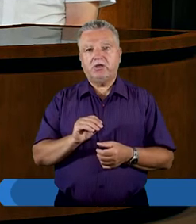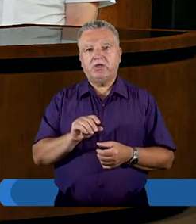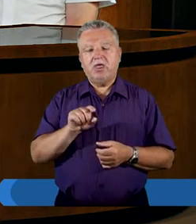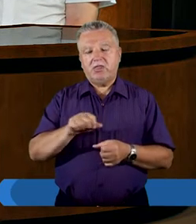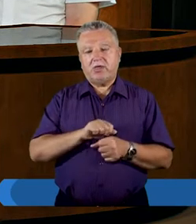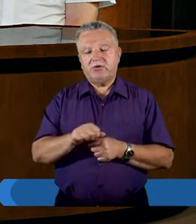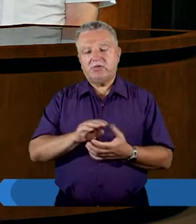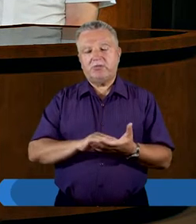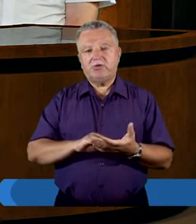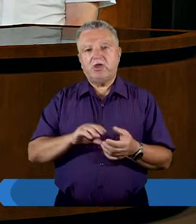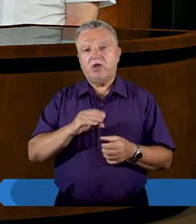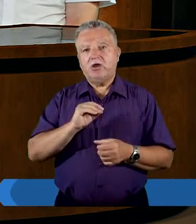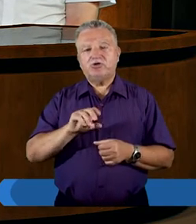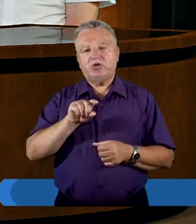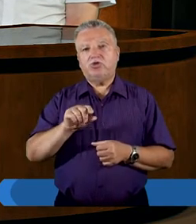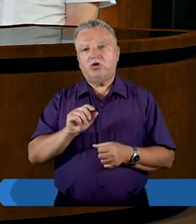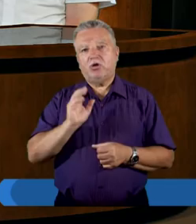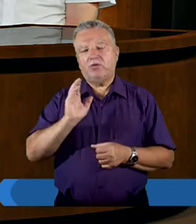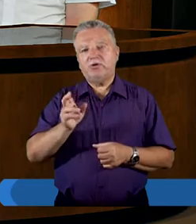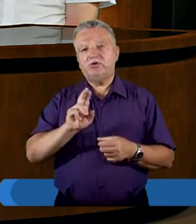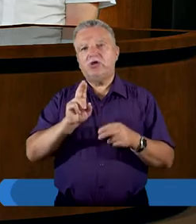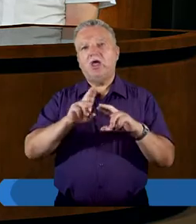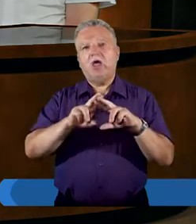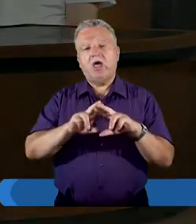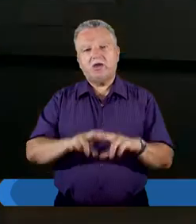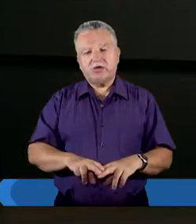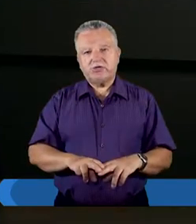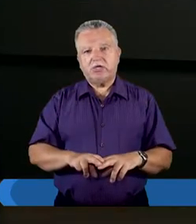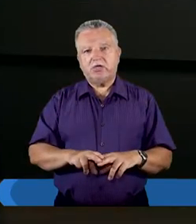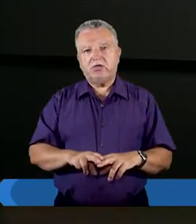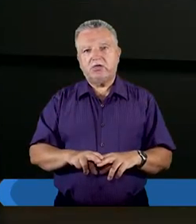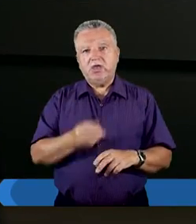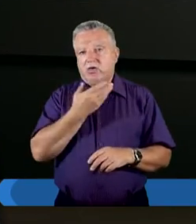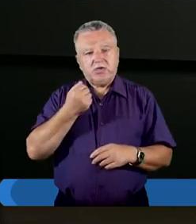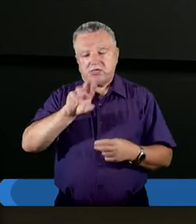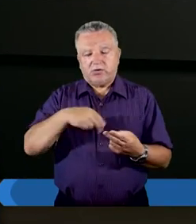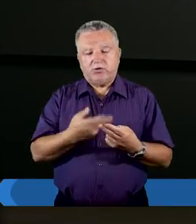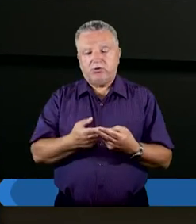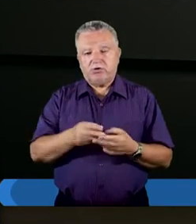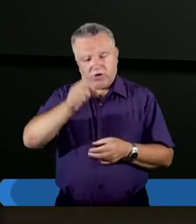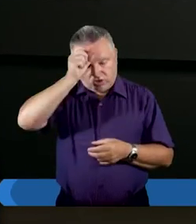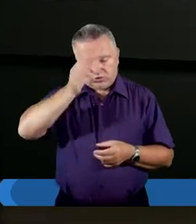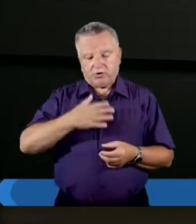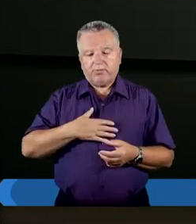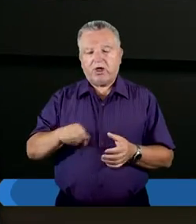resztka. Nie znam odpowiedzi dlaczego. Po prostu człowiek ma do